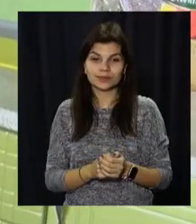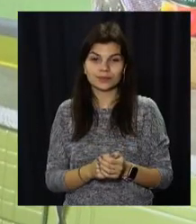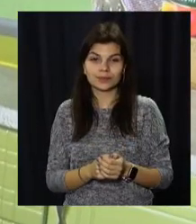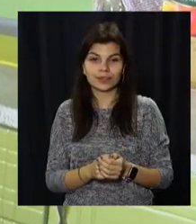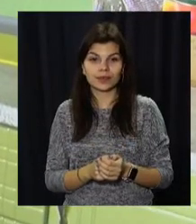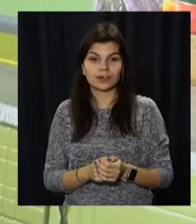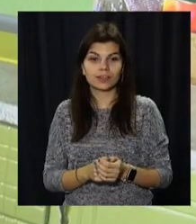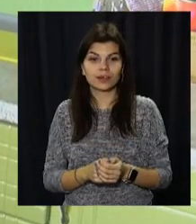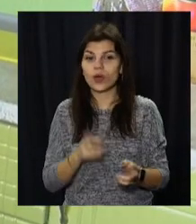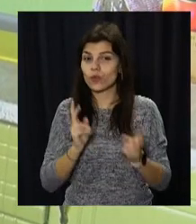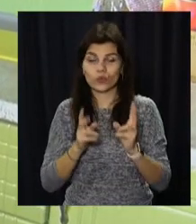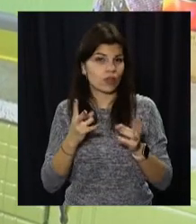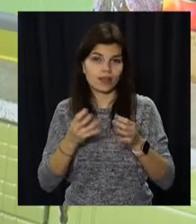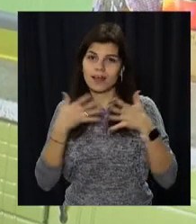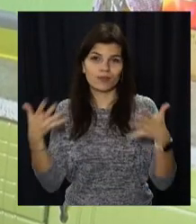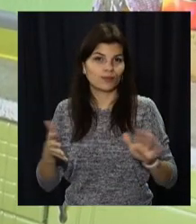Кухня